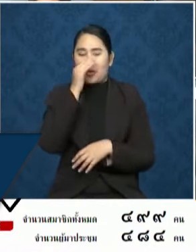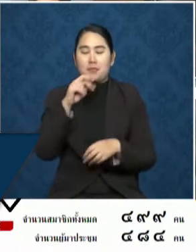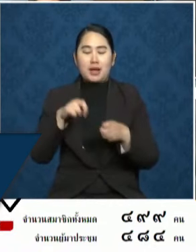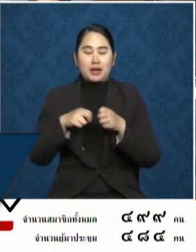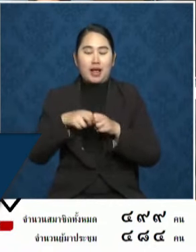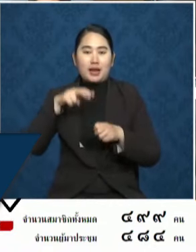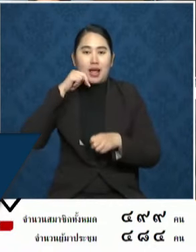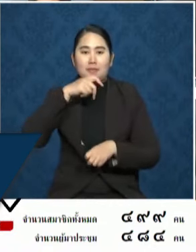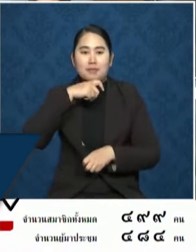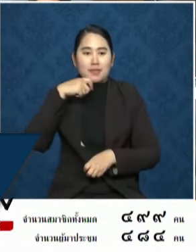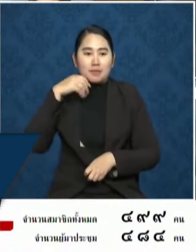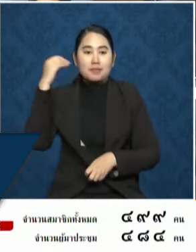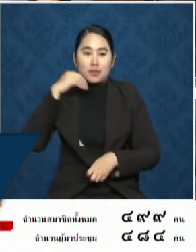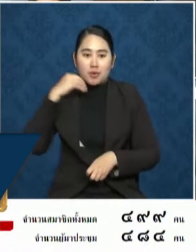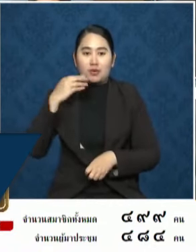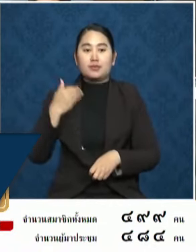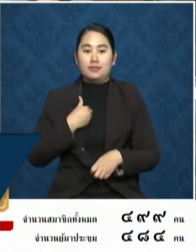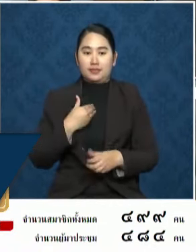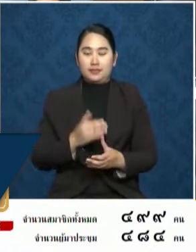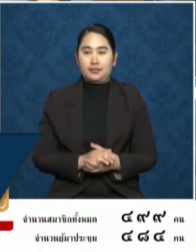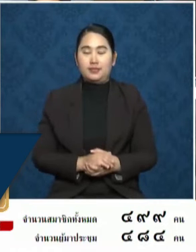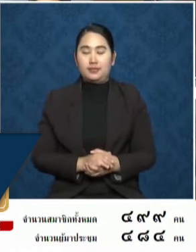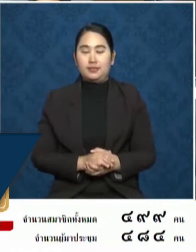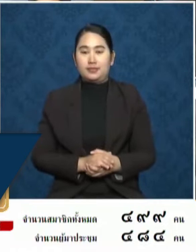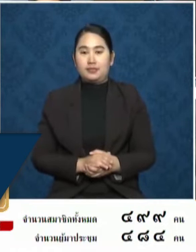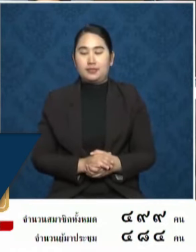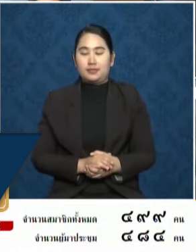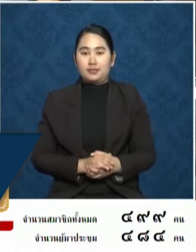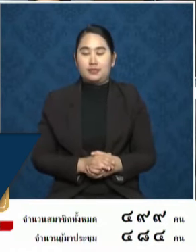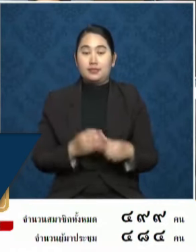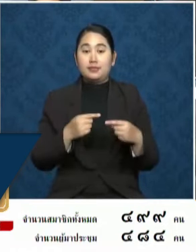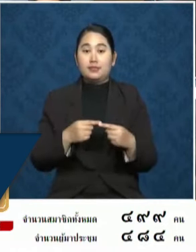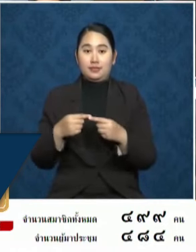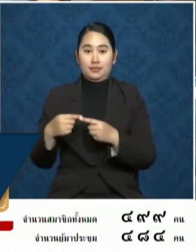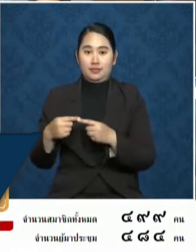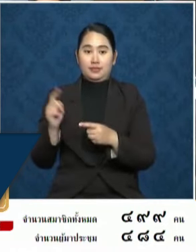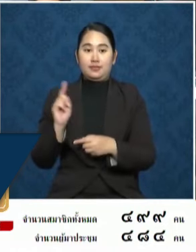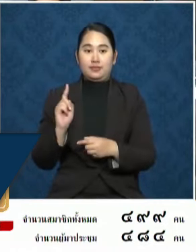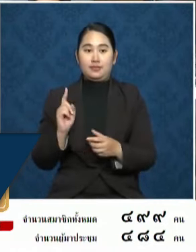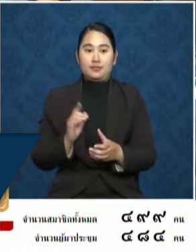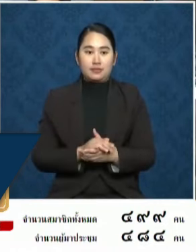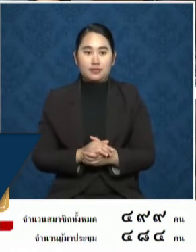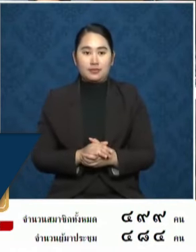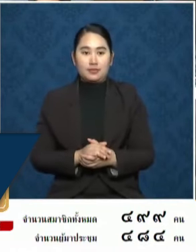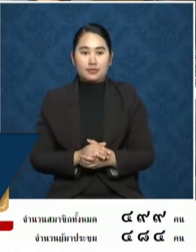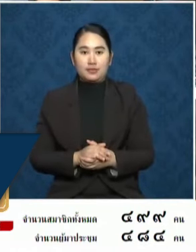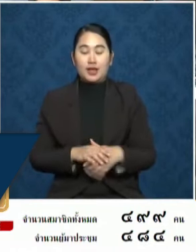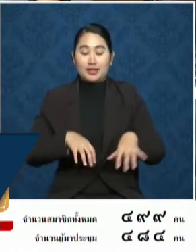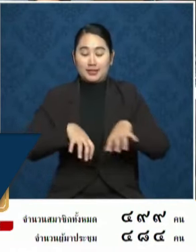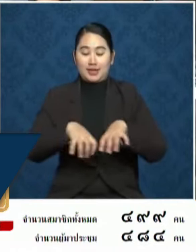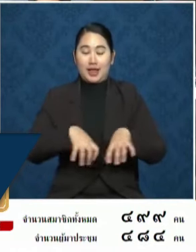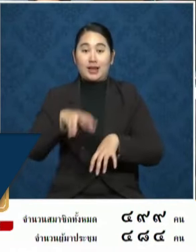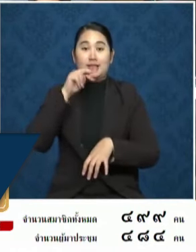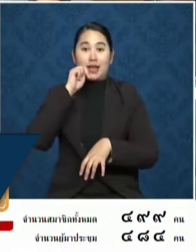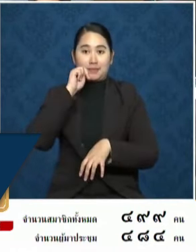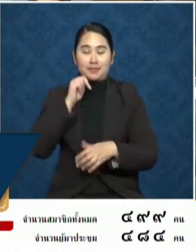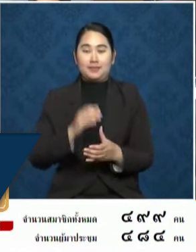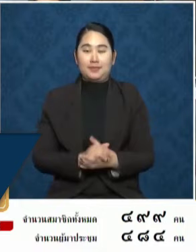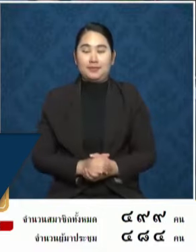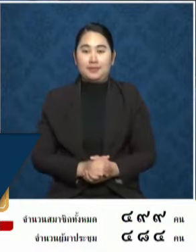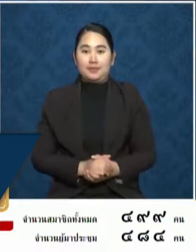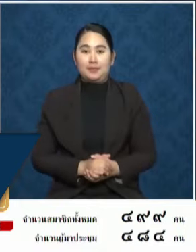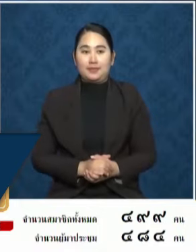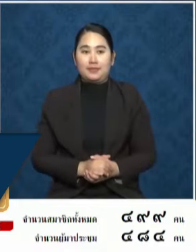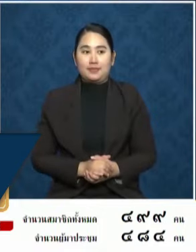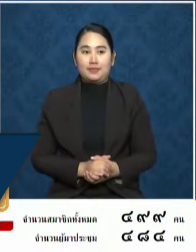ๆจากนี้ไปนะครับต่อมาครับท่านประธานเรื่องการจัดการน้ำที่ต้นน้ำครับ